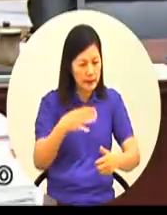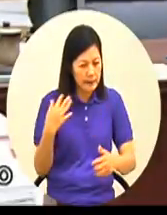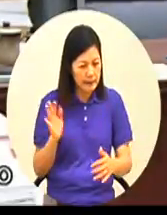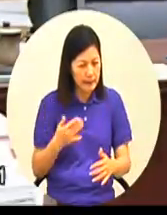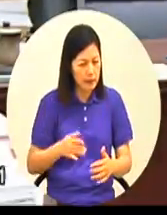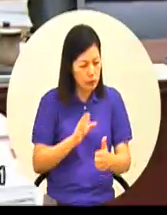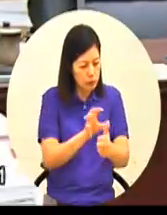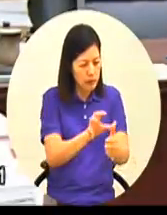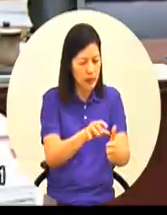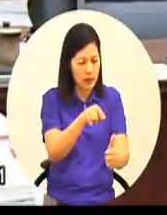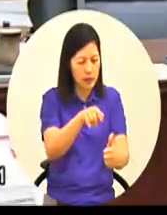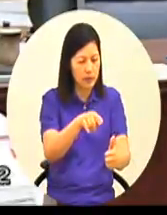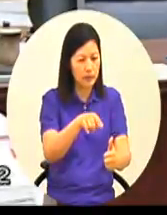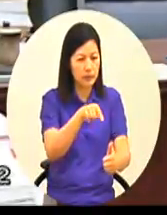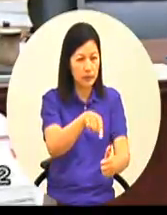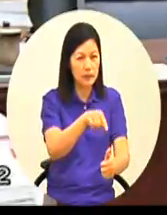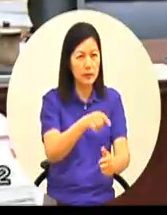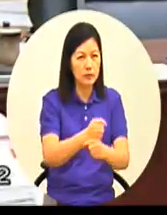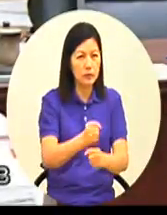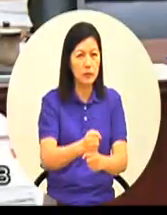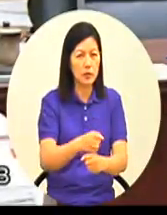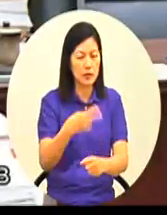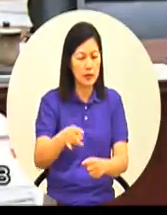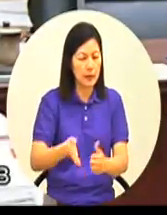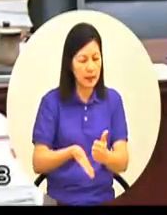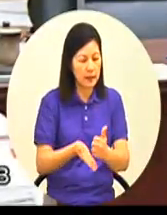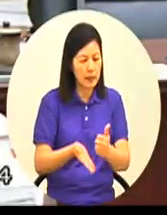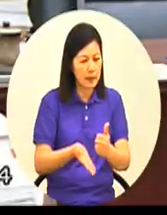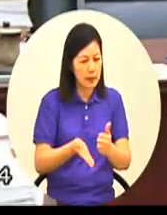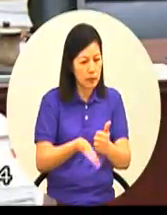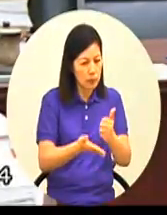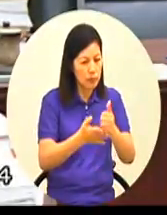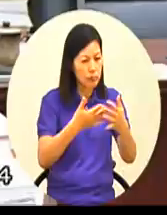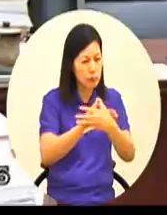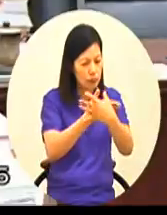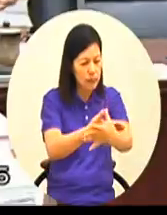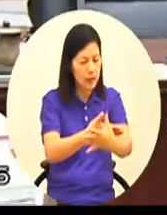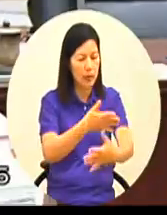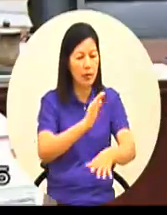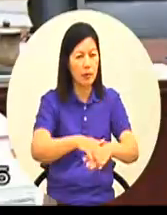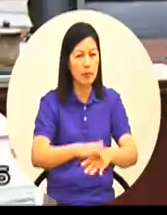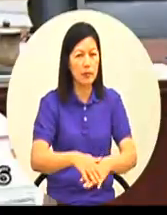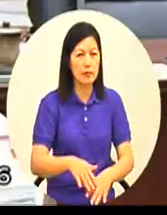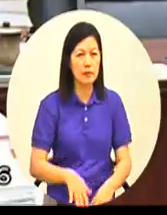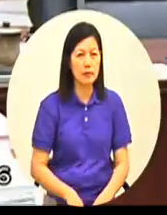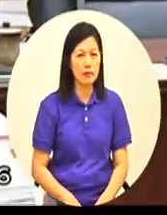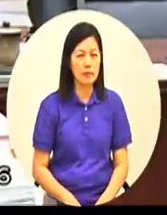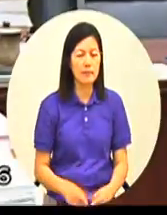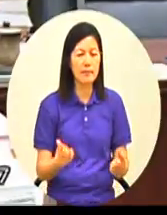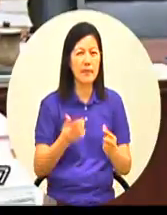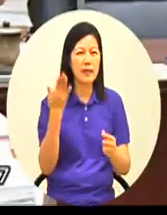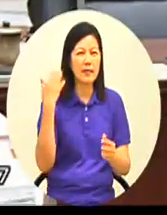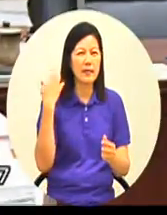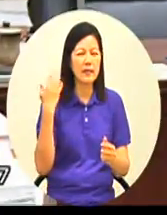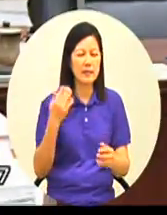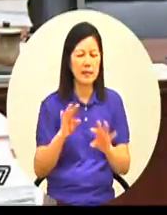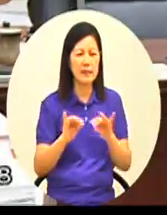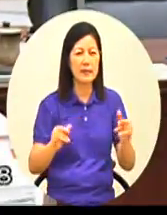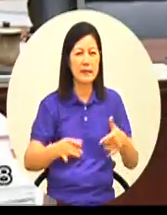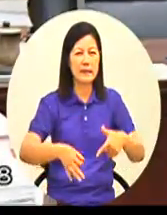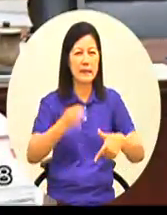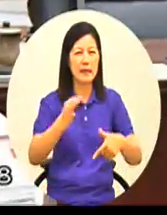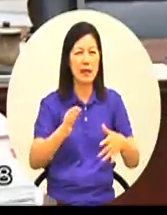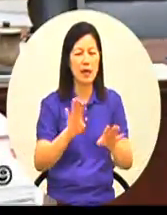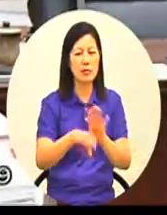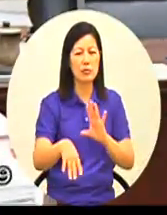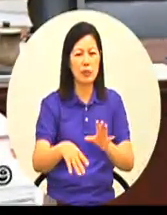做，可是我也强制会给你奖励，我也会给你奖励，那奖励不要说像以前他避的地价税